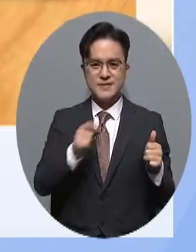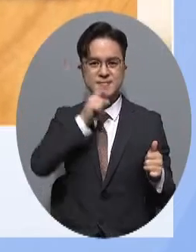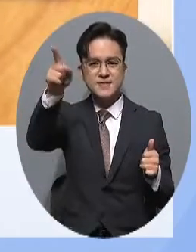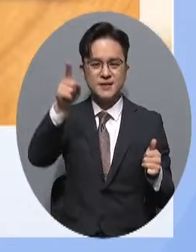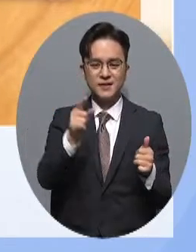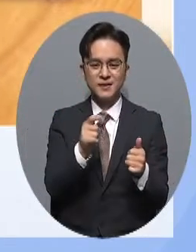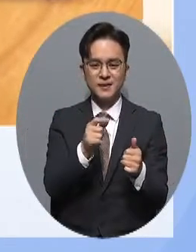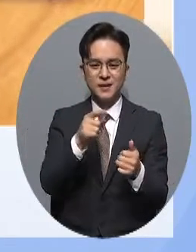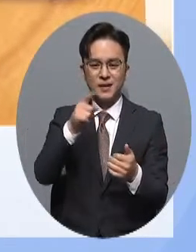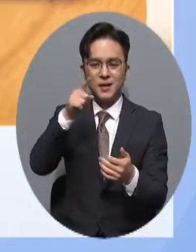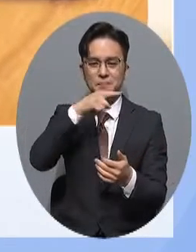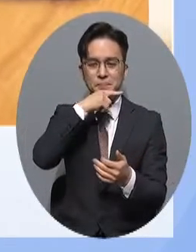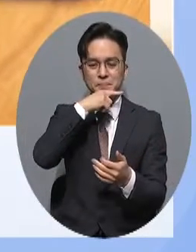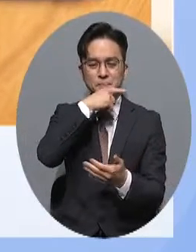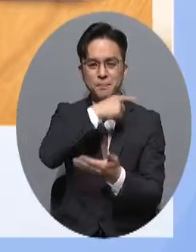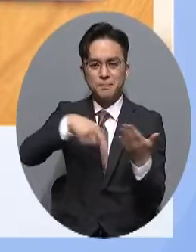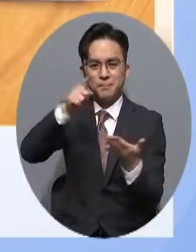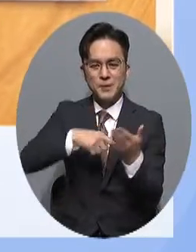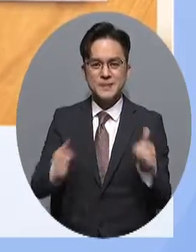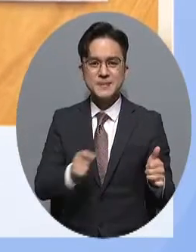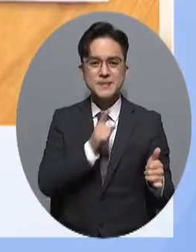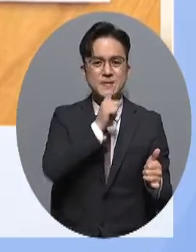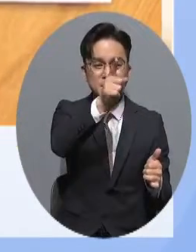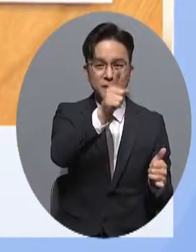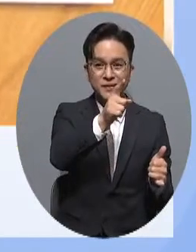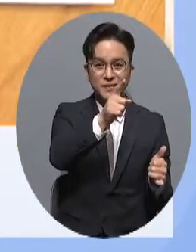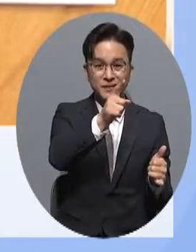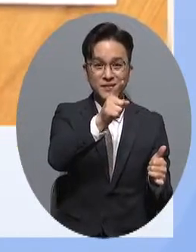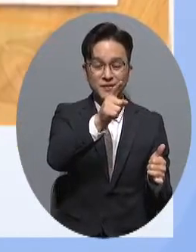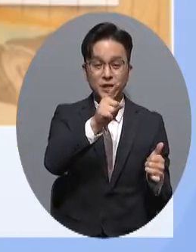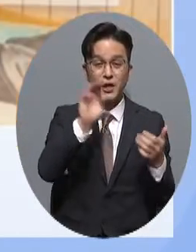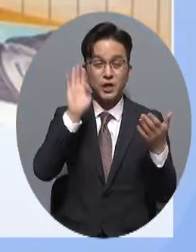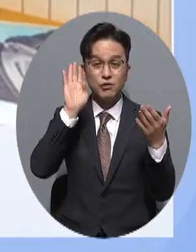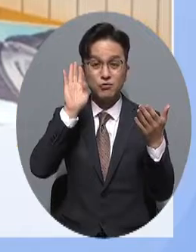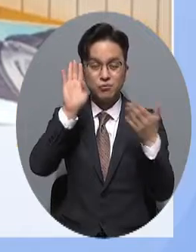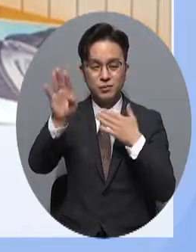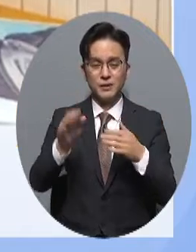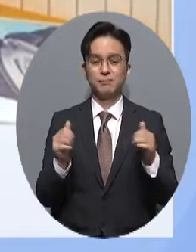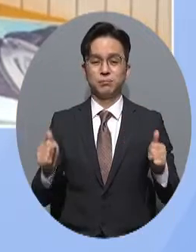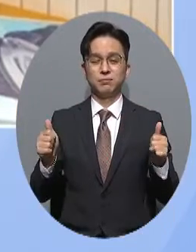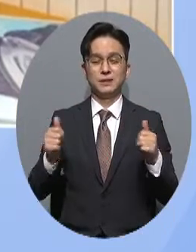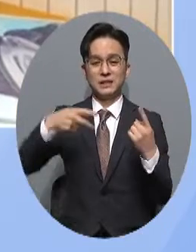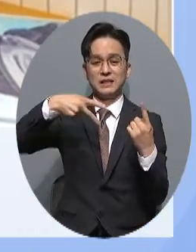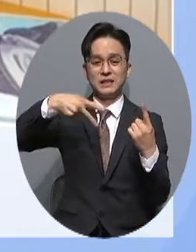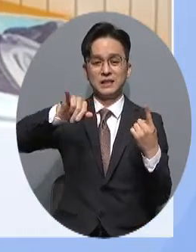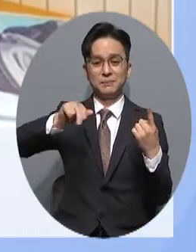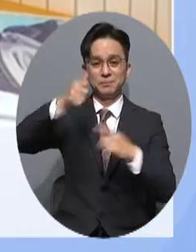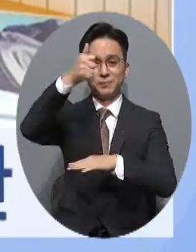노조를 지지하던 분들이 언론에다가 한 47,000원 정도인가 이렇게 보냈습니다